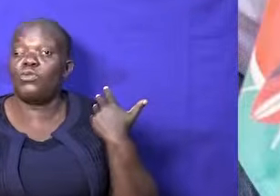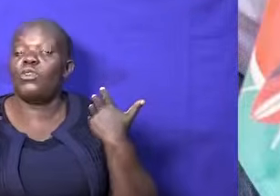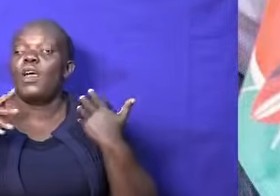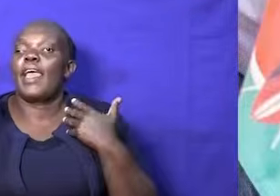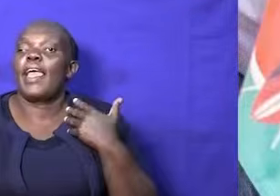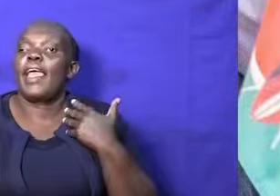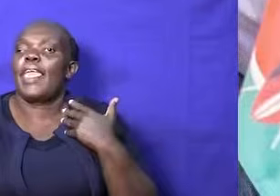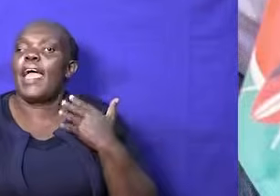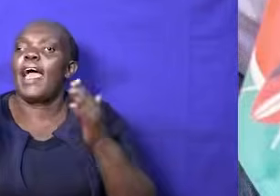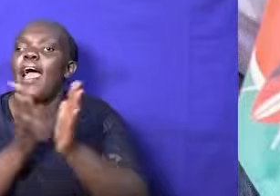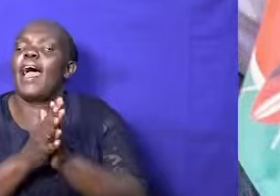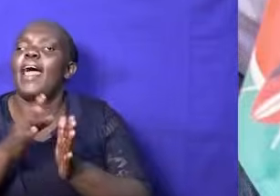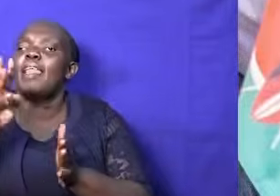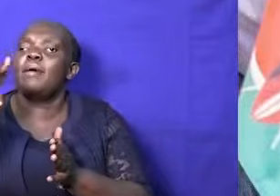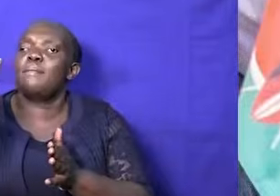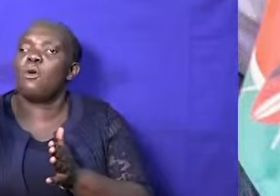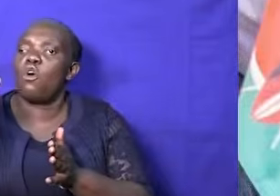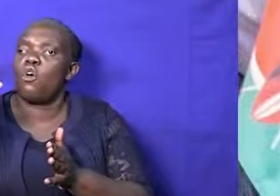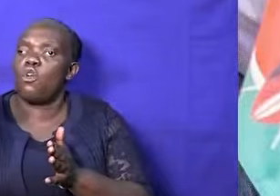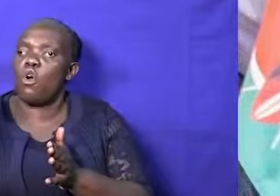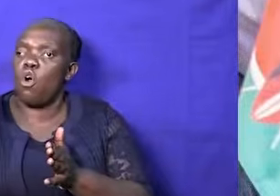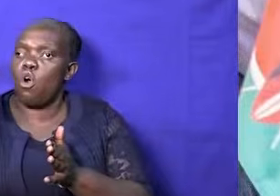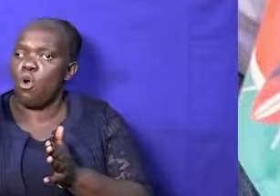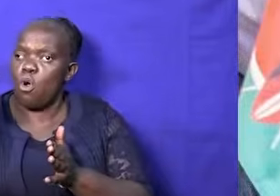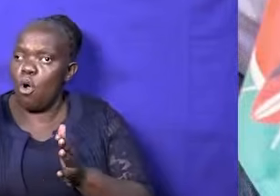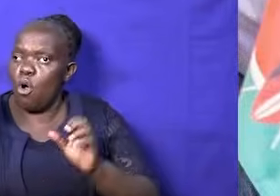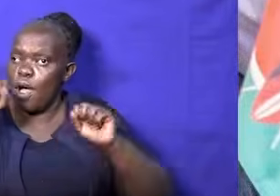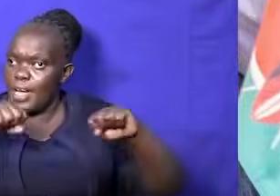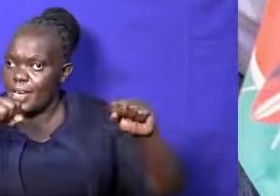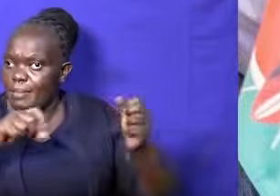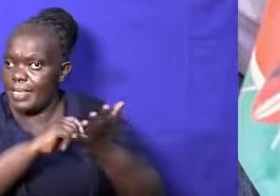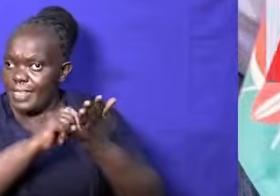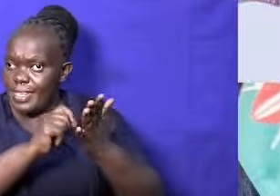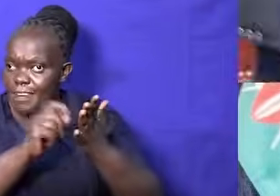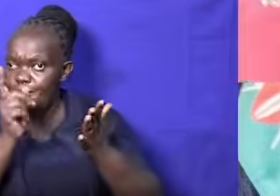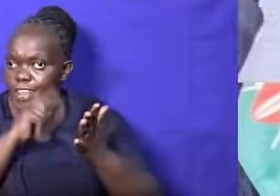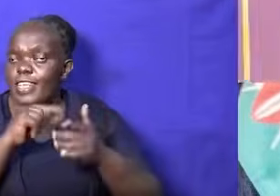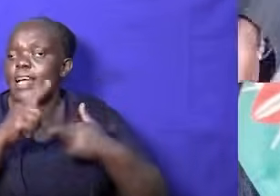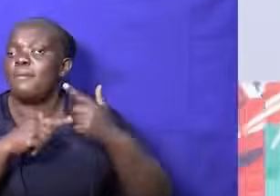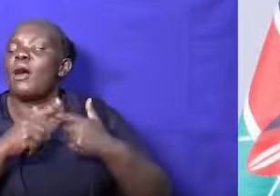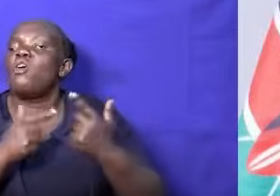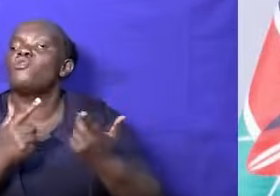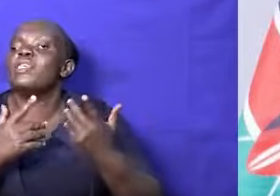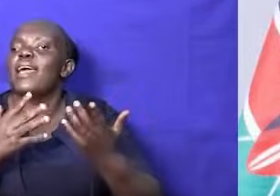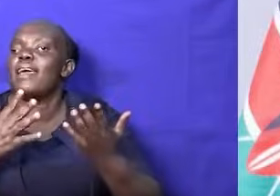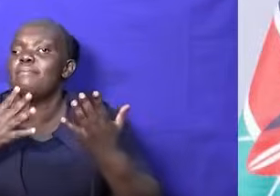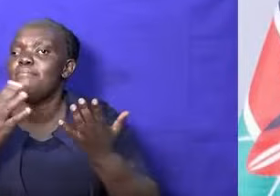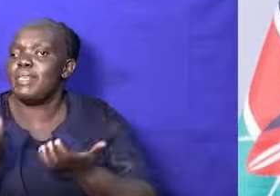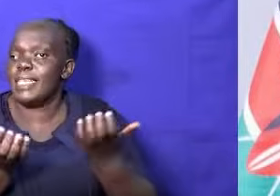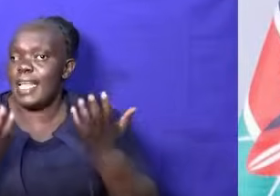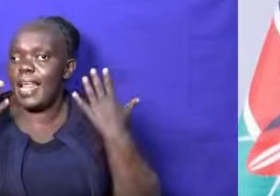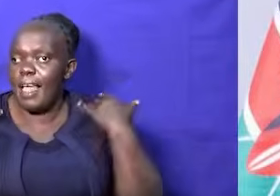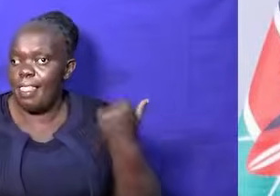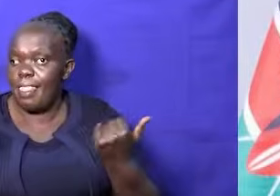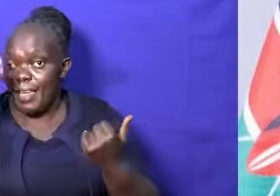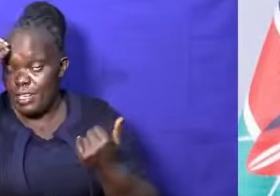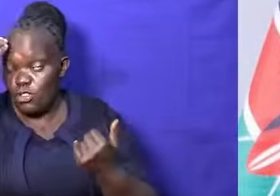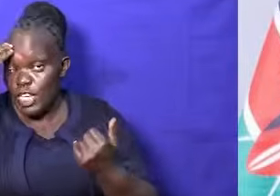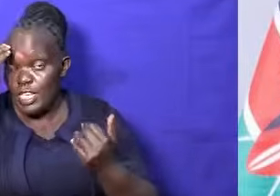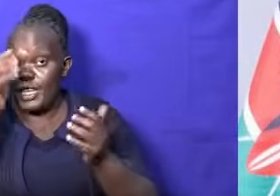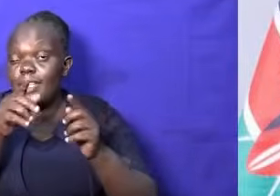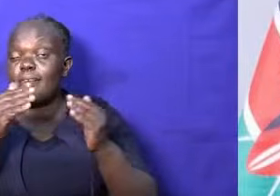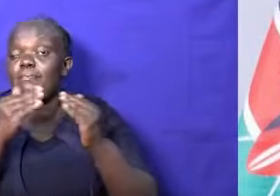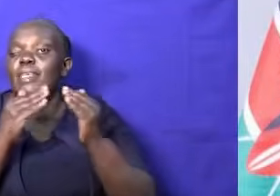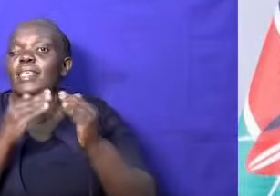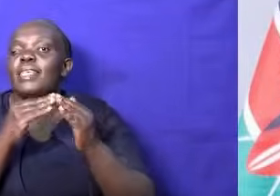Kenya na Morocco zimesaini makubaliano 11 muhimu yanayohusu biashara, afya, elimu na uwekezaji